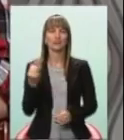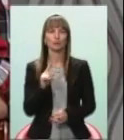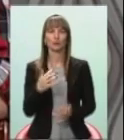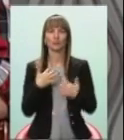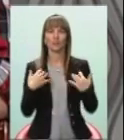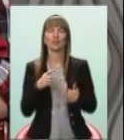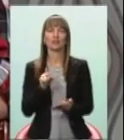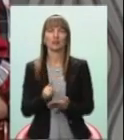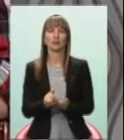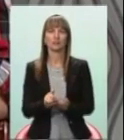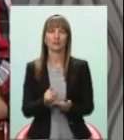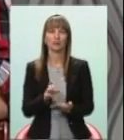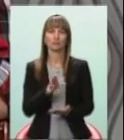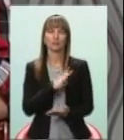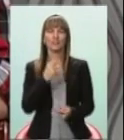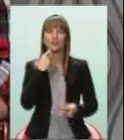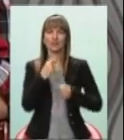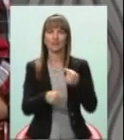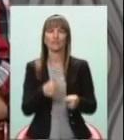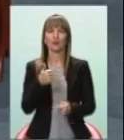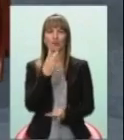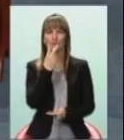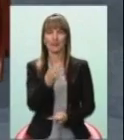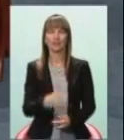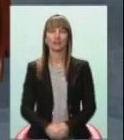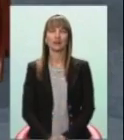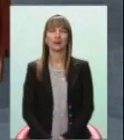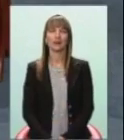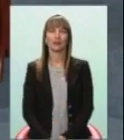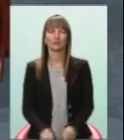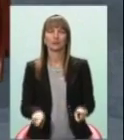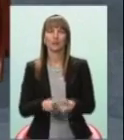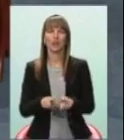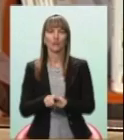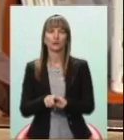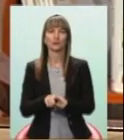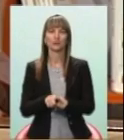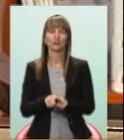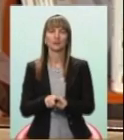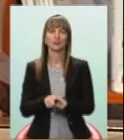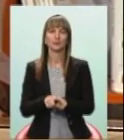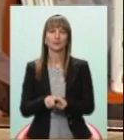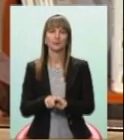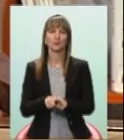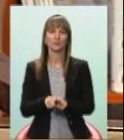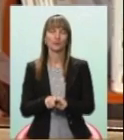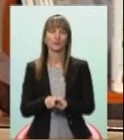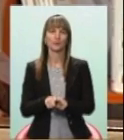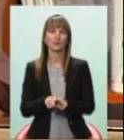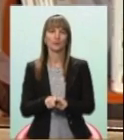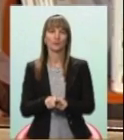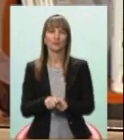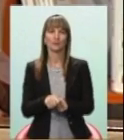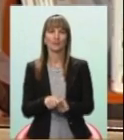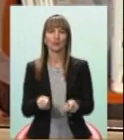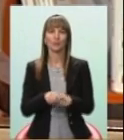тваринка має також бути завжди в гарному вигляді. Как будто идет у нас